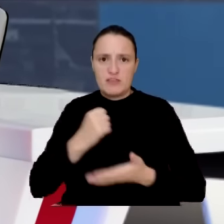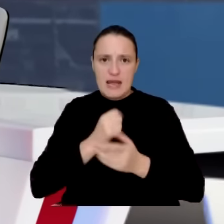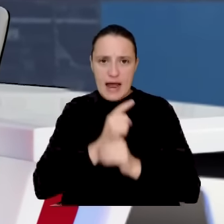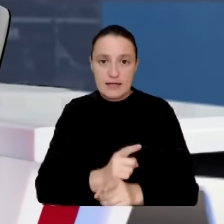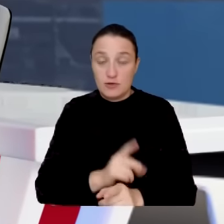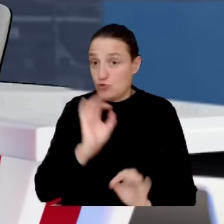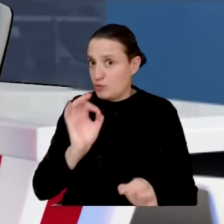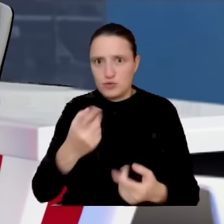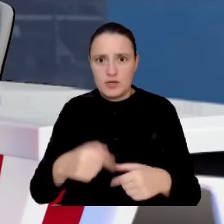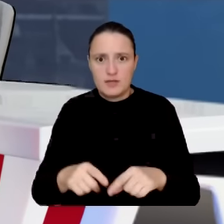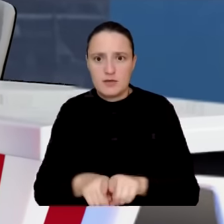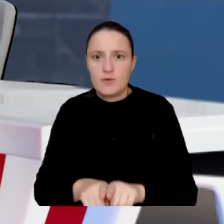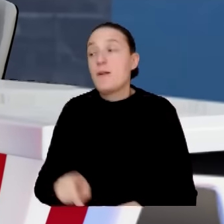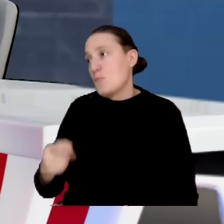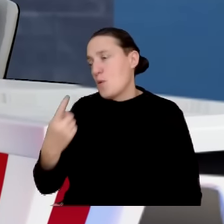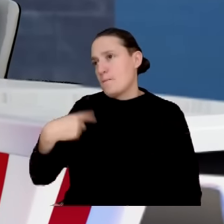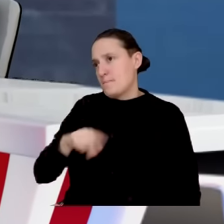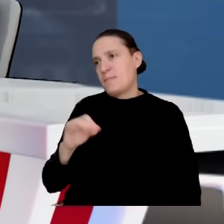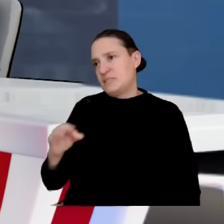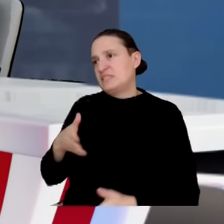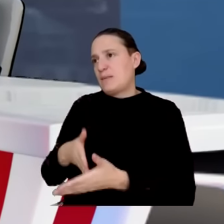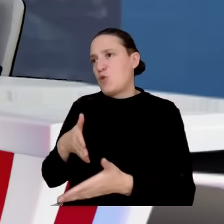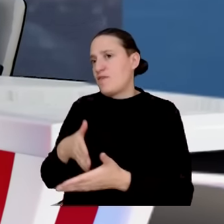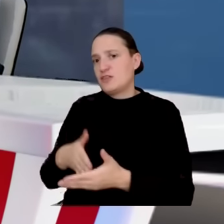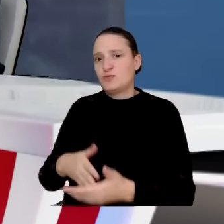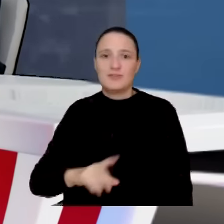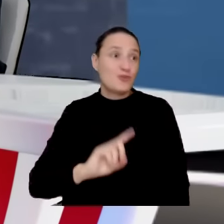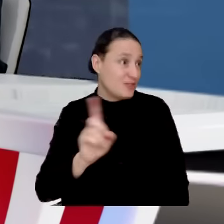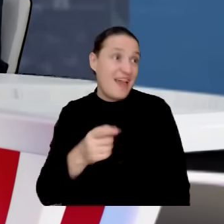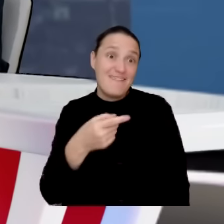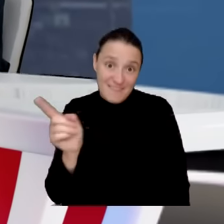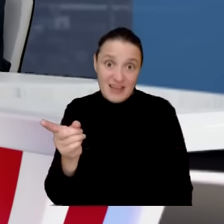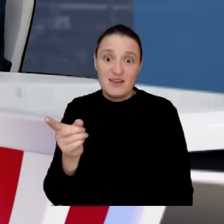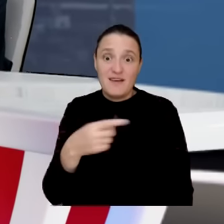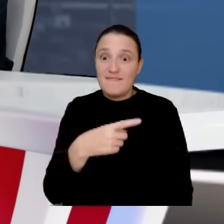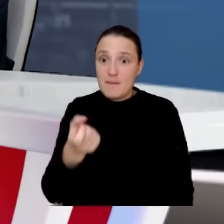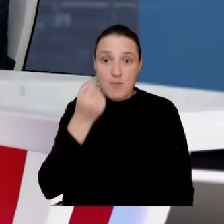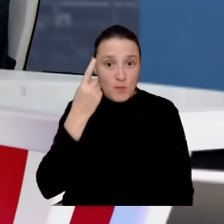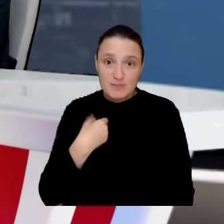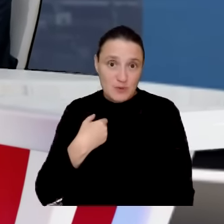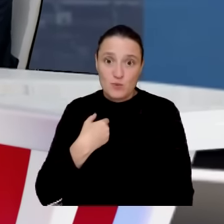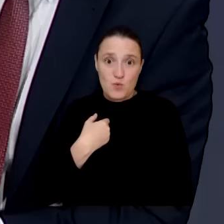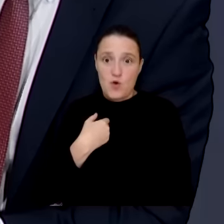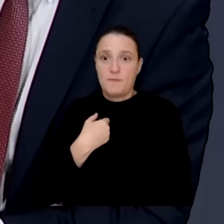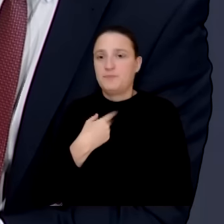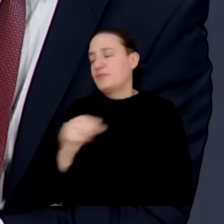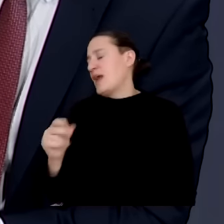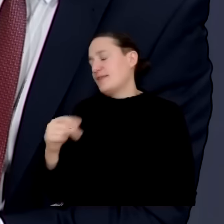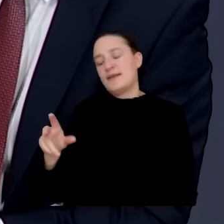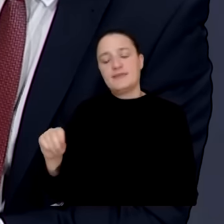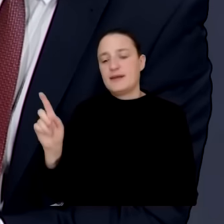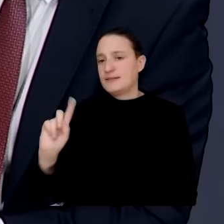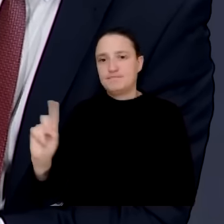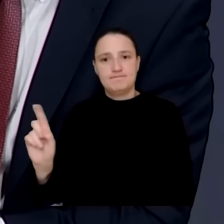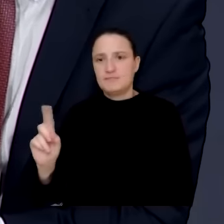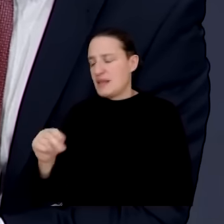wprowadzone w ży my to zablokowali jako Prawo i Sprawiedliwość No nie no właśnie Było to właśnie w waszym waszym ministerstwie prowadzone jest